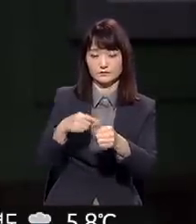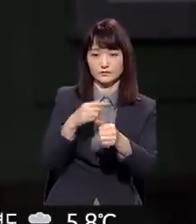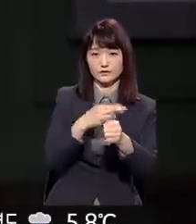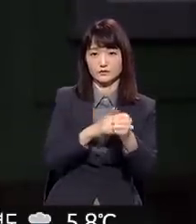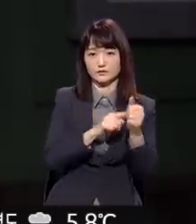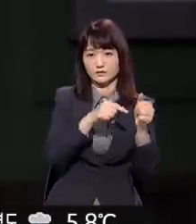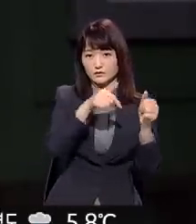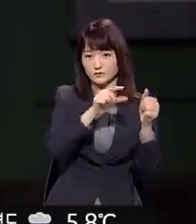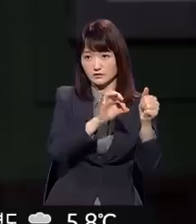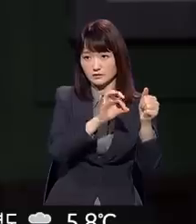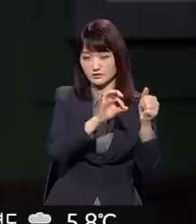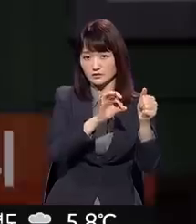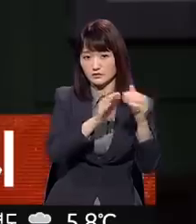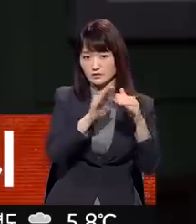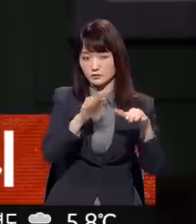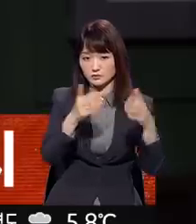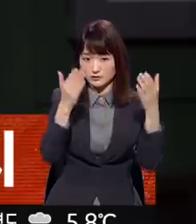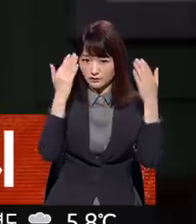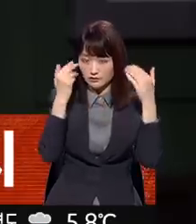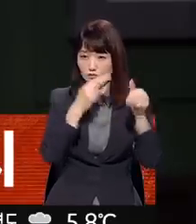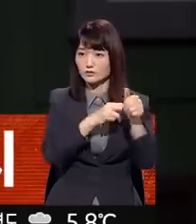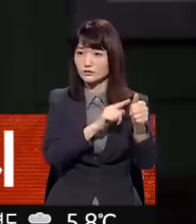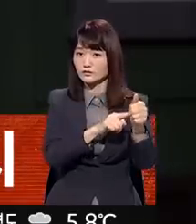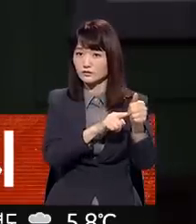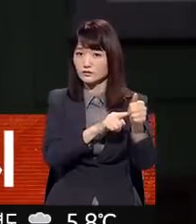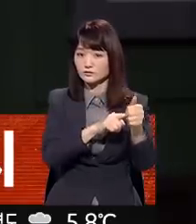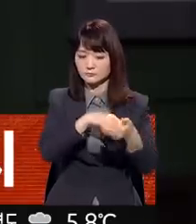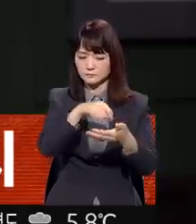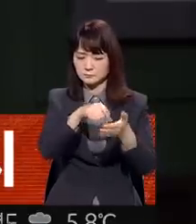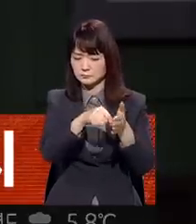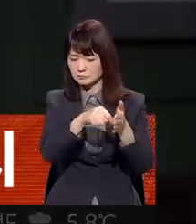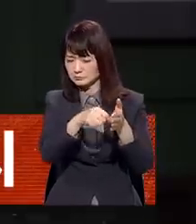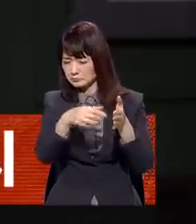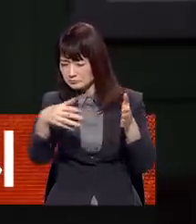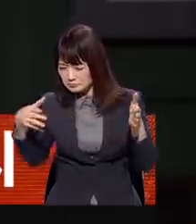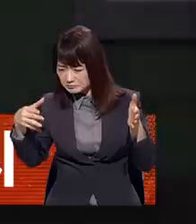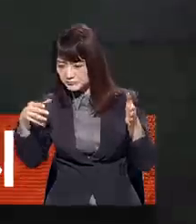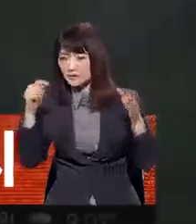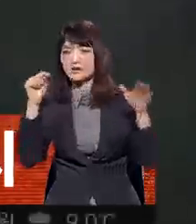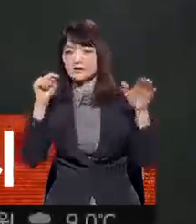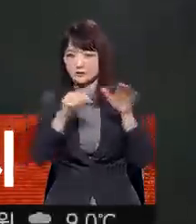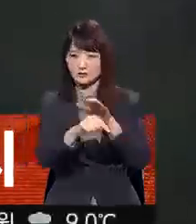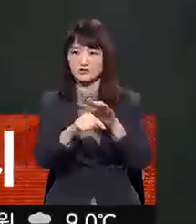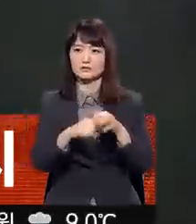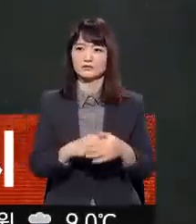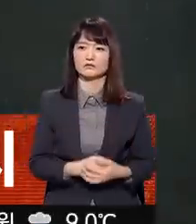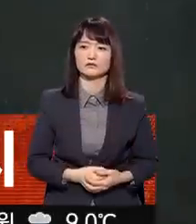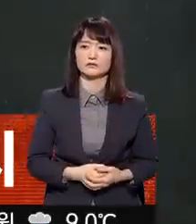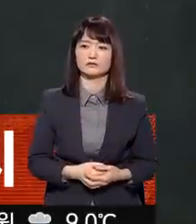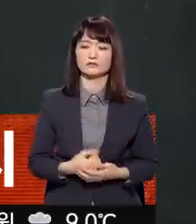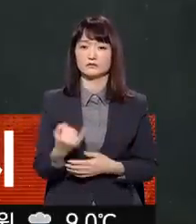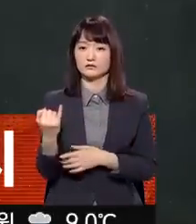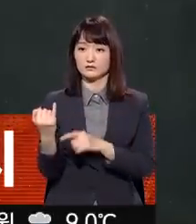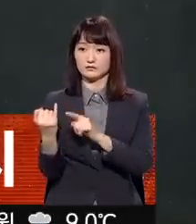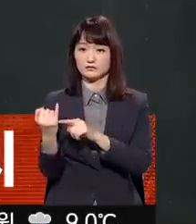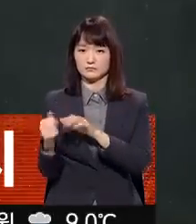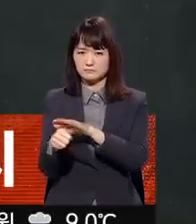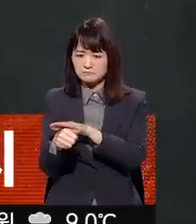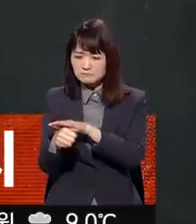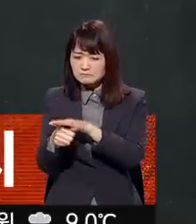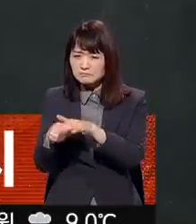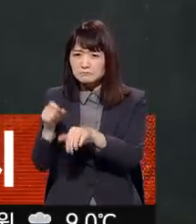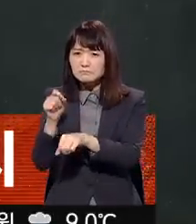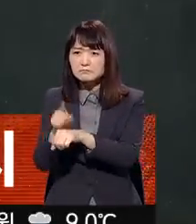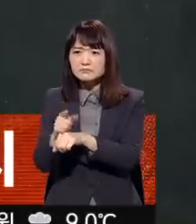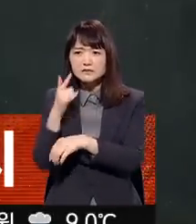씨였는데요. 이웃학교 선생님이었습니다. 이 논술 쪽으로 유명하다는 말을 듣고 이렇게 찾아가게 된 거였는데 당시 여성은 굉장히 내성적인